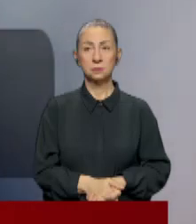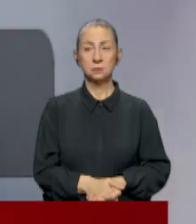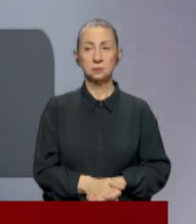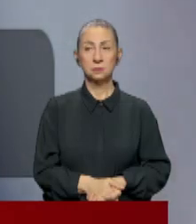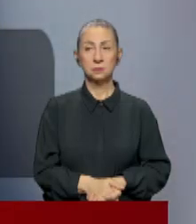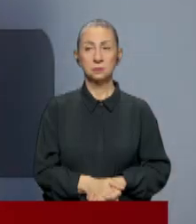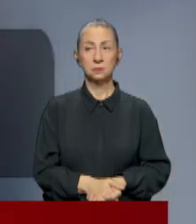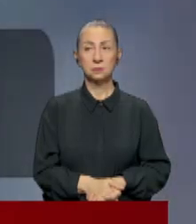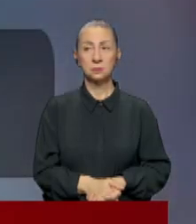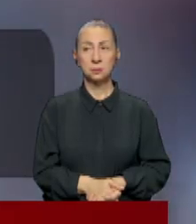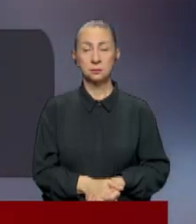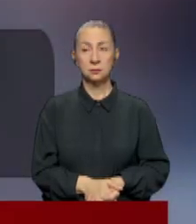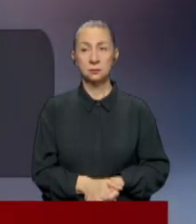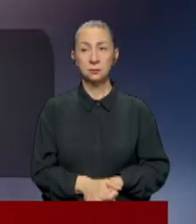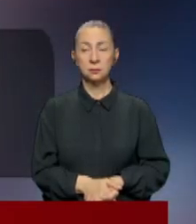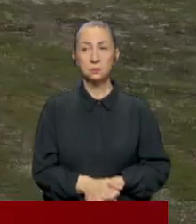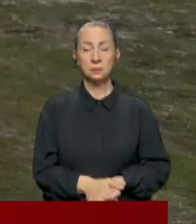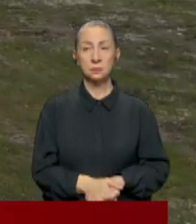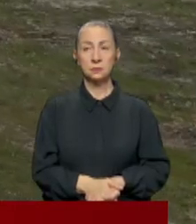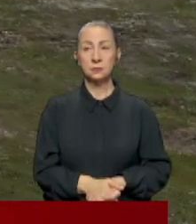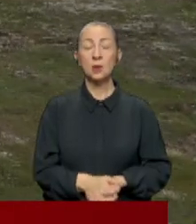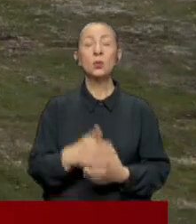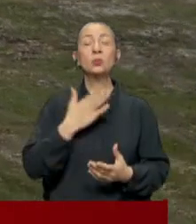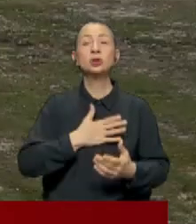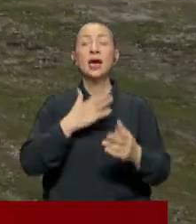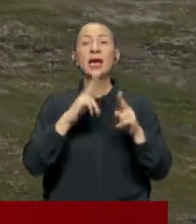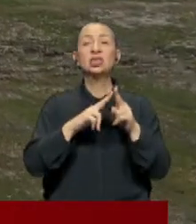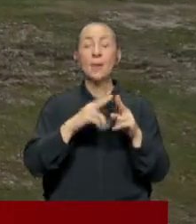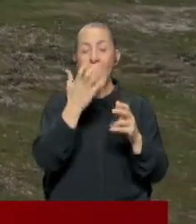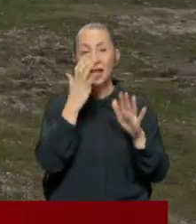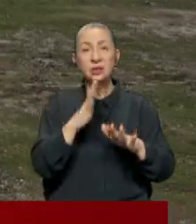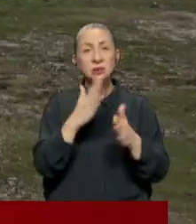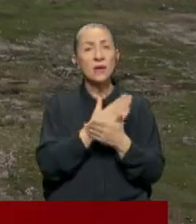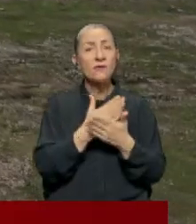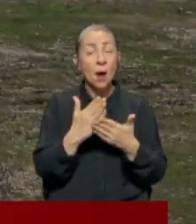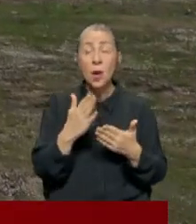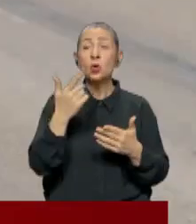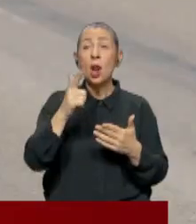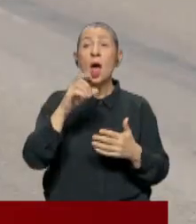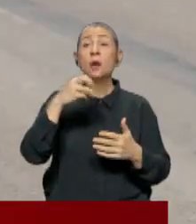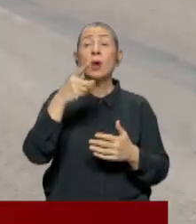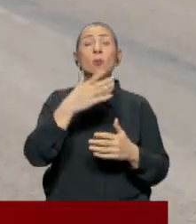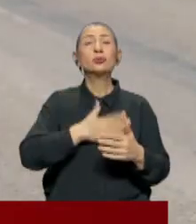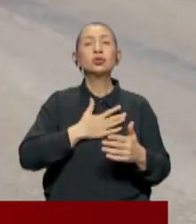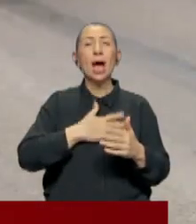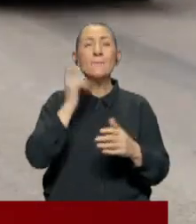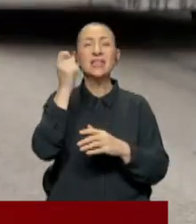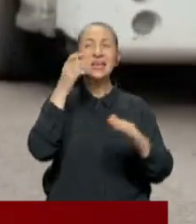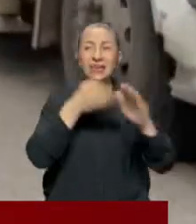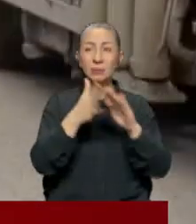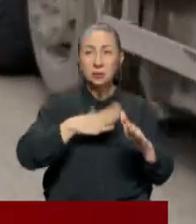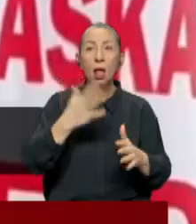ilgileneceğiz ama bakalım. Efendim. Beraber şeyin üzerine gideceksiniz. Çok iyi biliyorum işte. Bursa Karacabey'de bekleyiş sürerken köylüler Erdoğan'ın Bursa mitingine girmek istedi